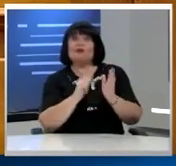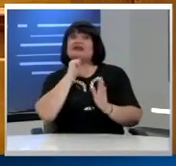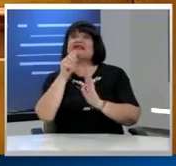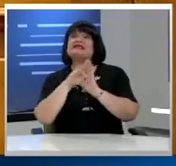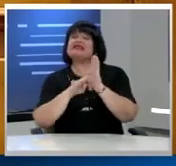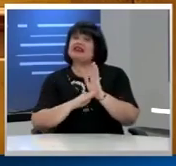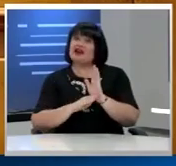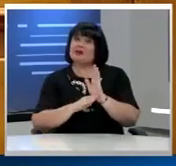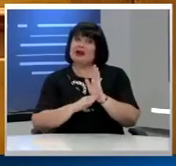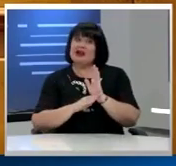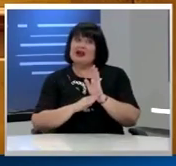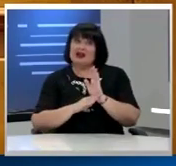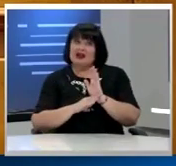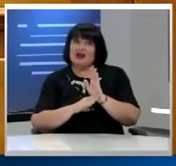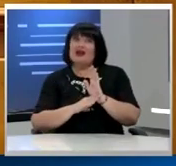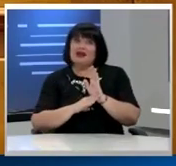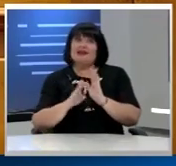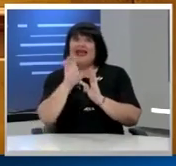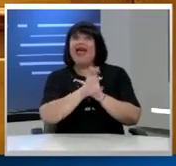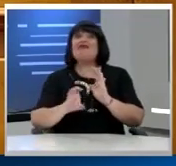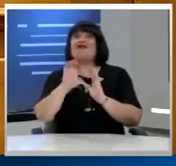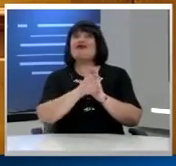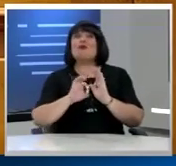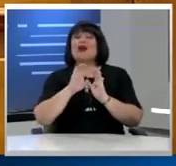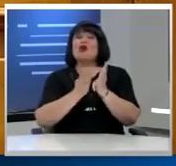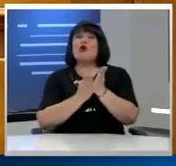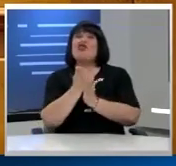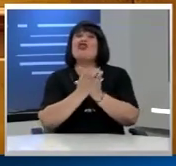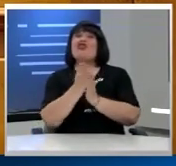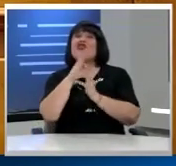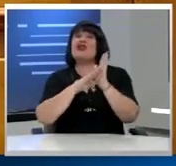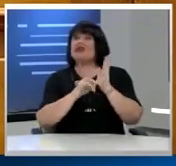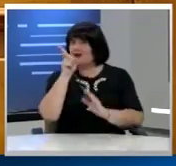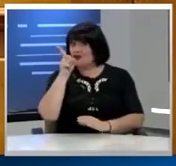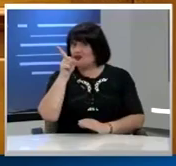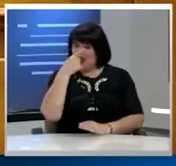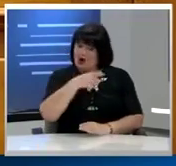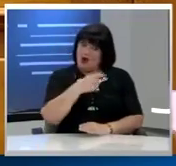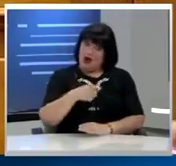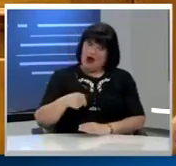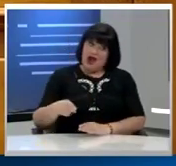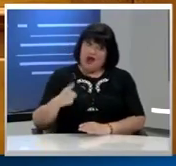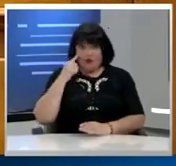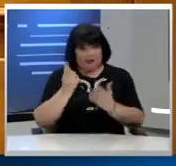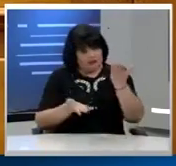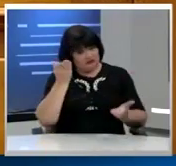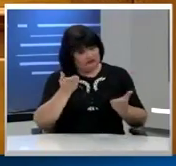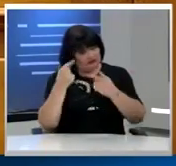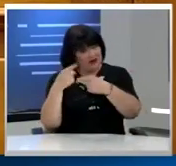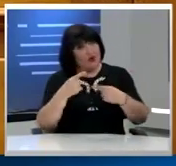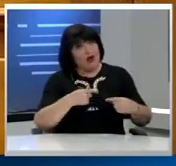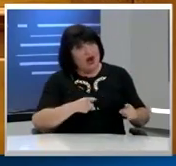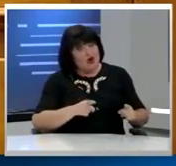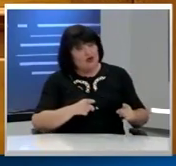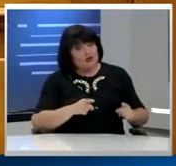Σύνταγμα, ένα θέμα είναι και το ενωσιακό δίκαιο. Και να σας θυμίσω επίσης ότι άλλα μέτρα και άλλα σταθμά, όταν